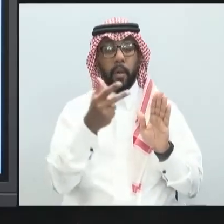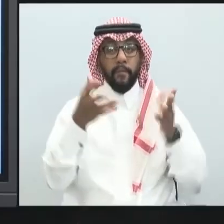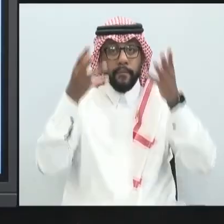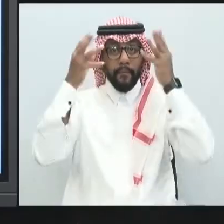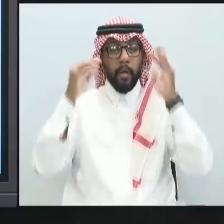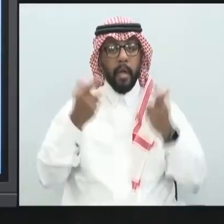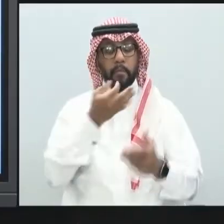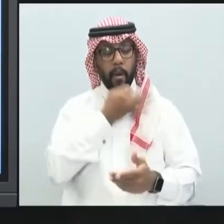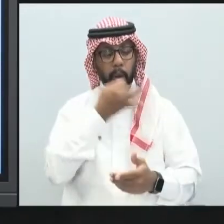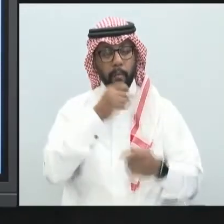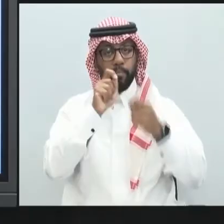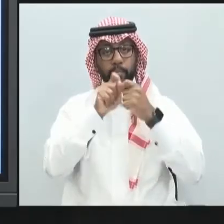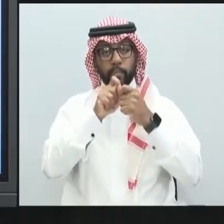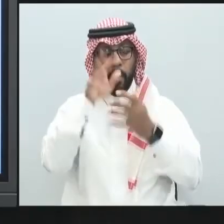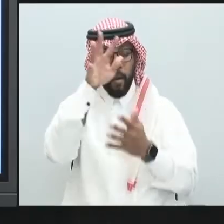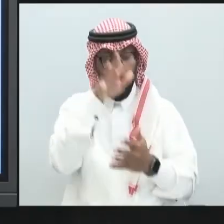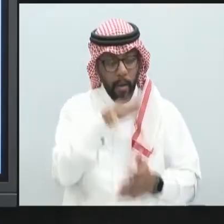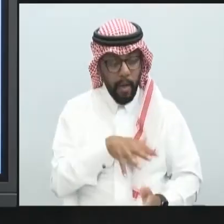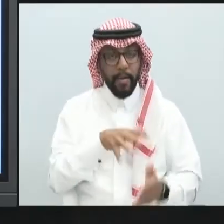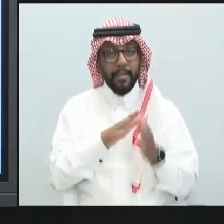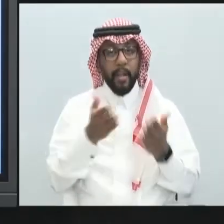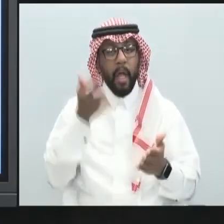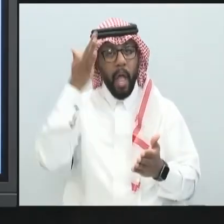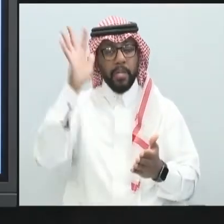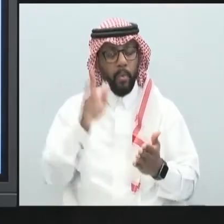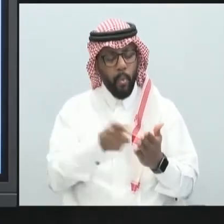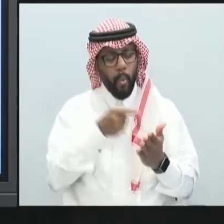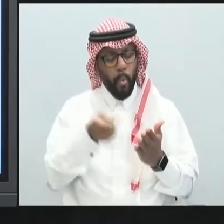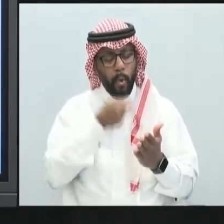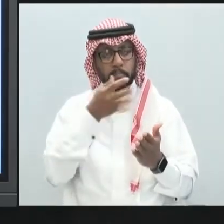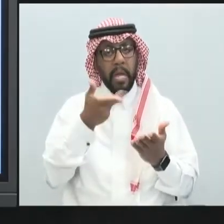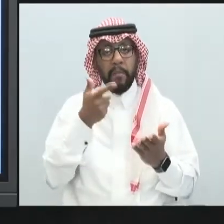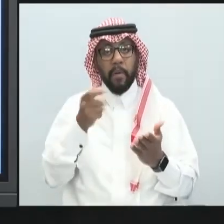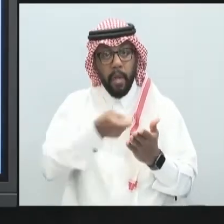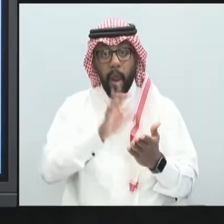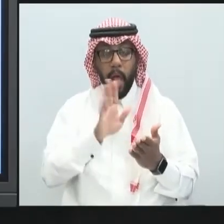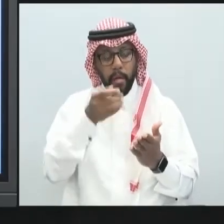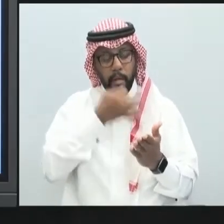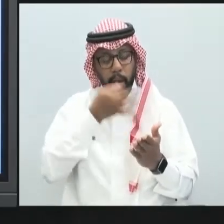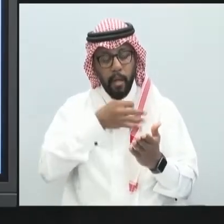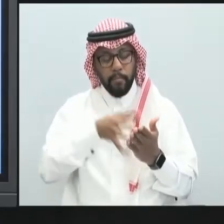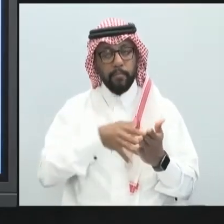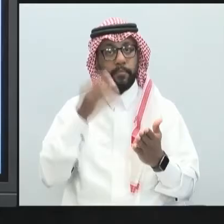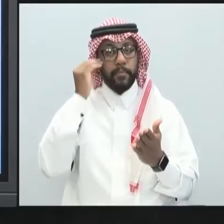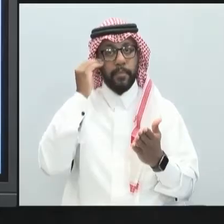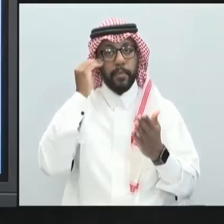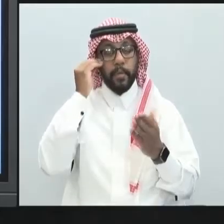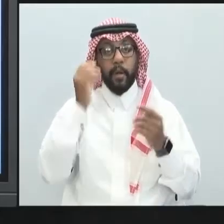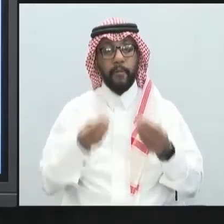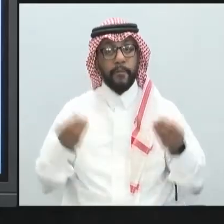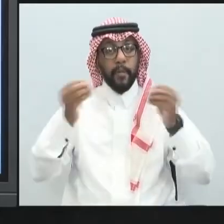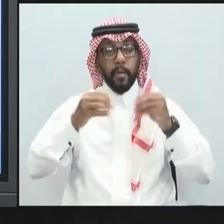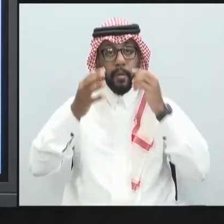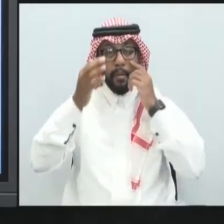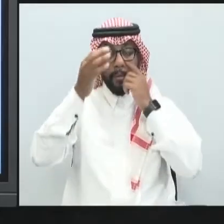عندما نريد ان نقرا النص قراءه واعيه قراءه تمكنني من حفظ ما في